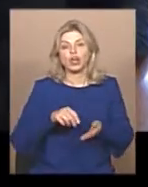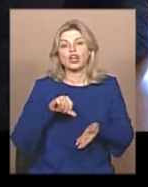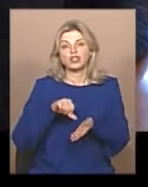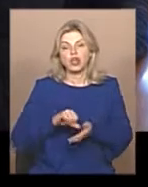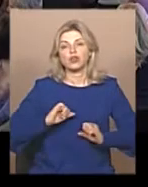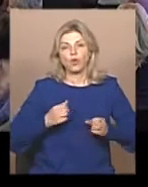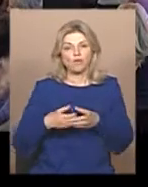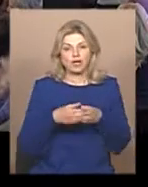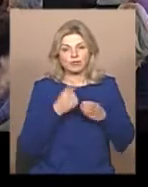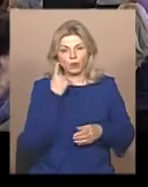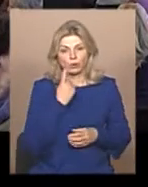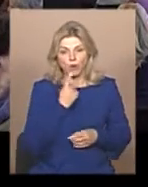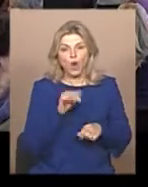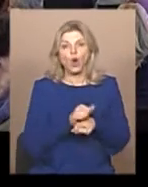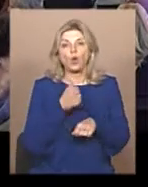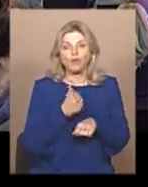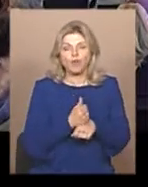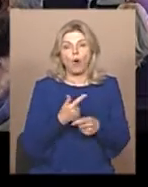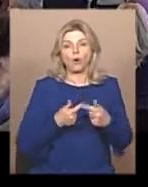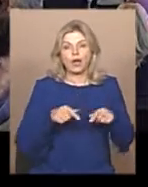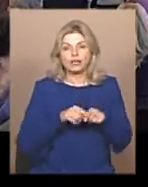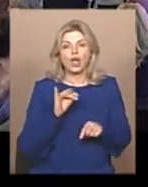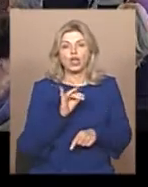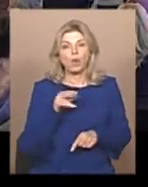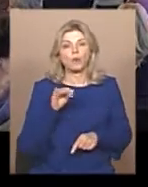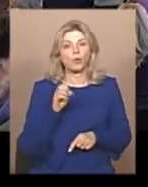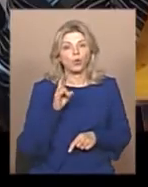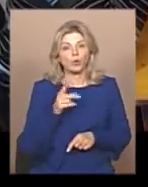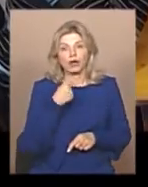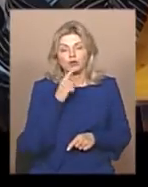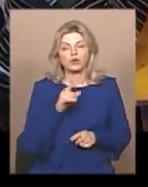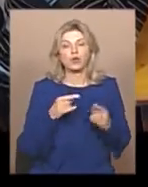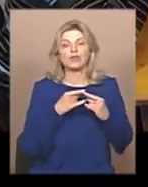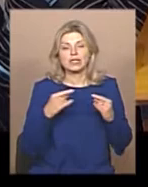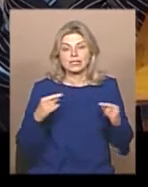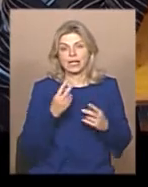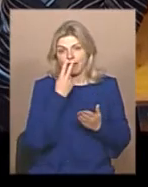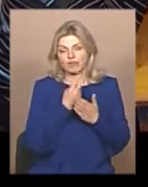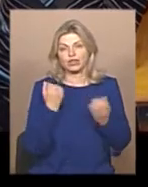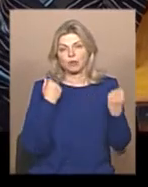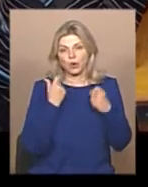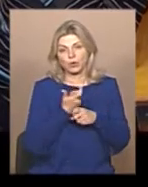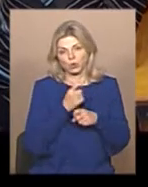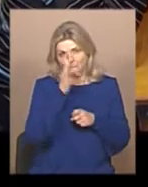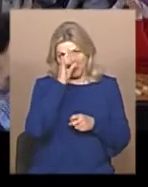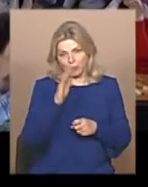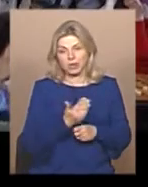товариства глухих. Голова організації Ігор Порхун зазначає, настільні види спорту дуже популярні в їх спільноті.